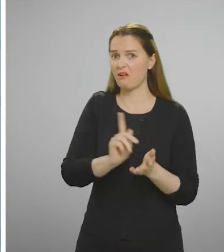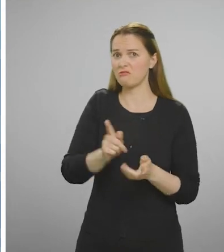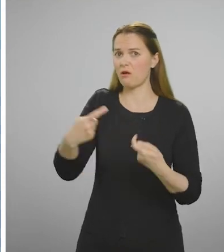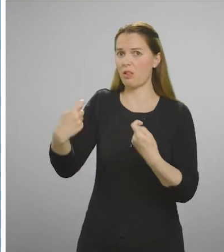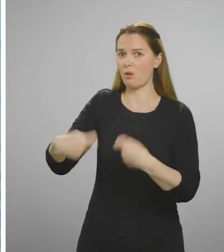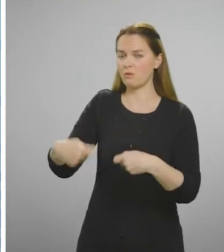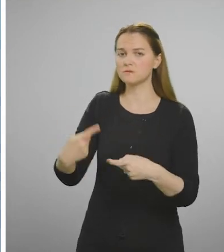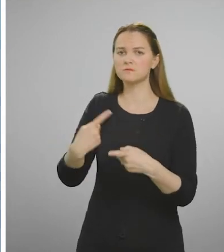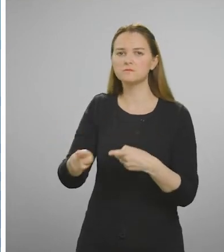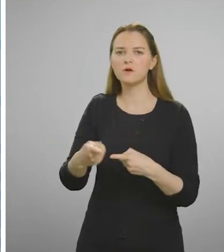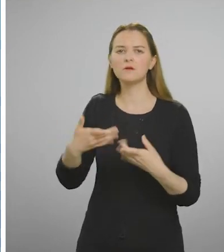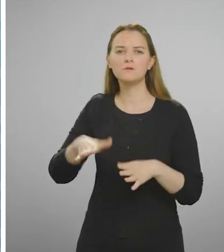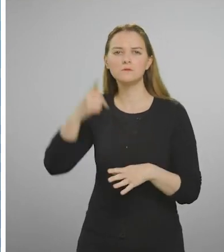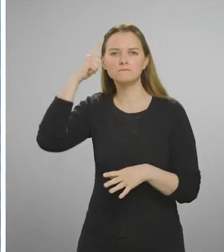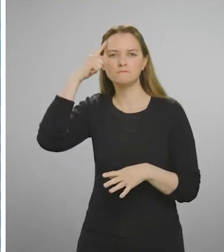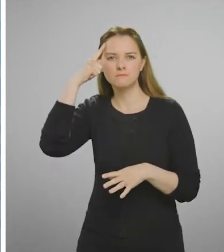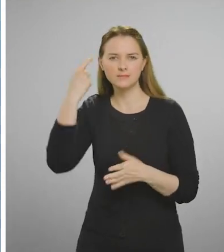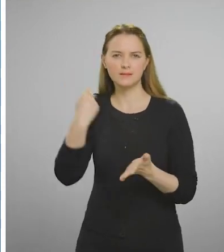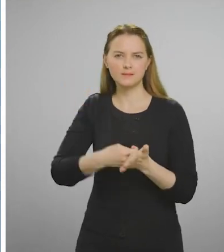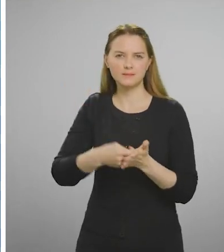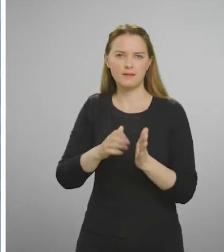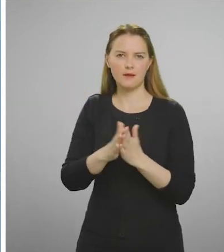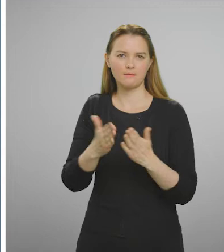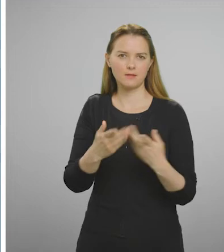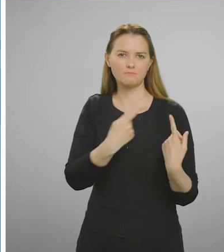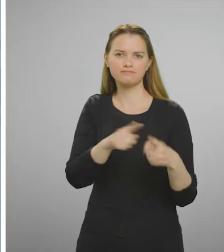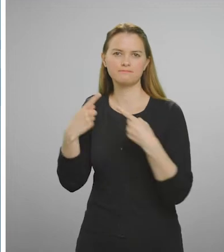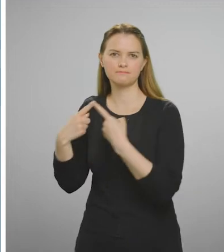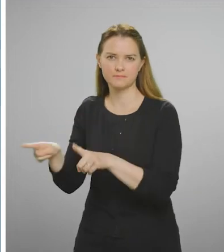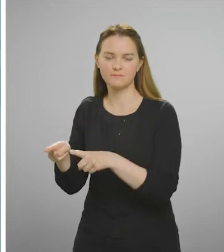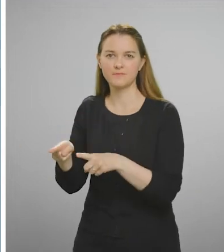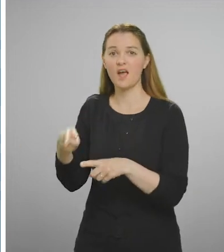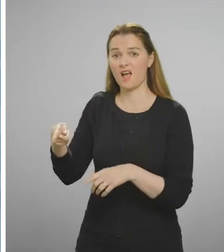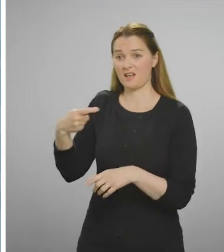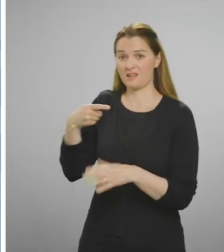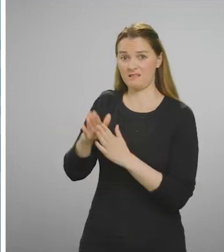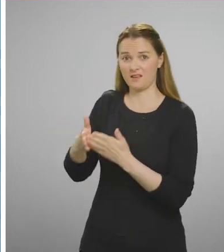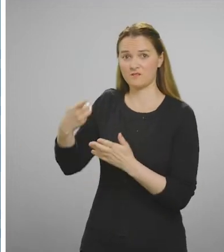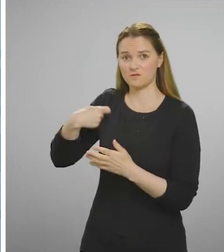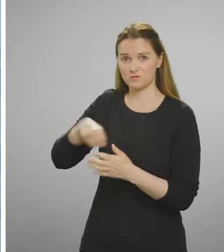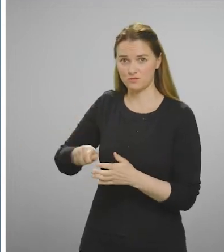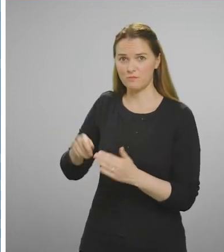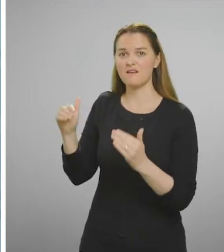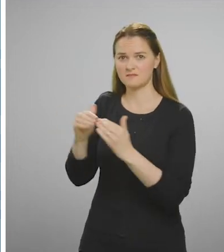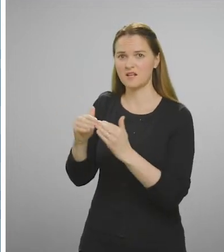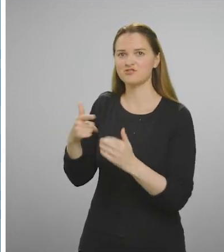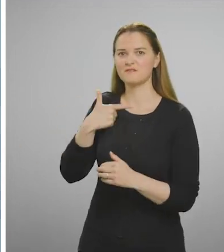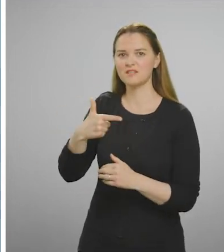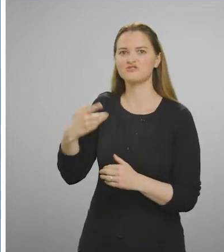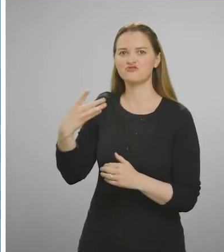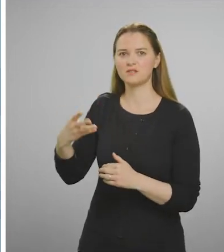knjige ne predstavljaju luksus, jer su mišljenja o cijeni knjige podijeljena. S tvrdnjom da su knjige skupe slaže